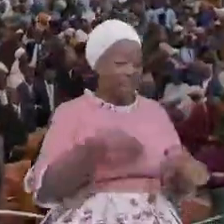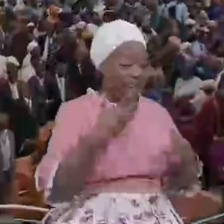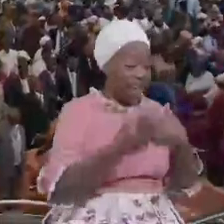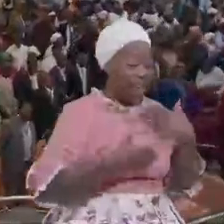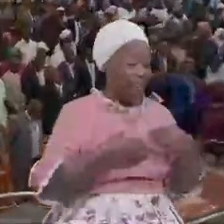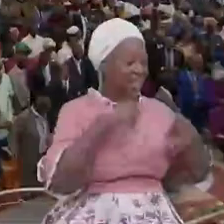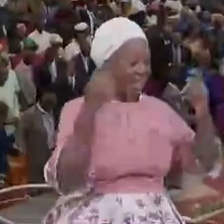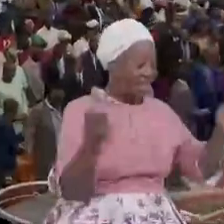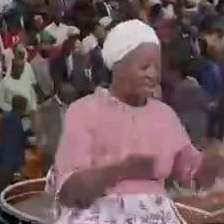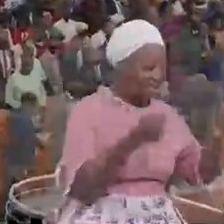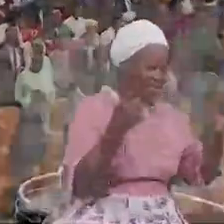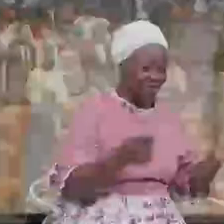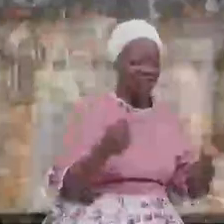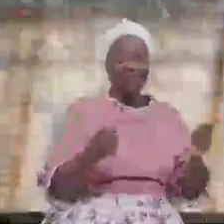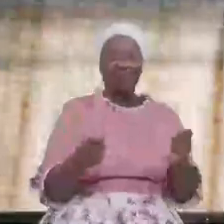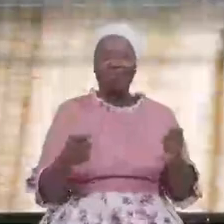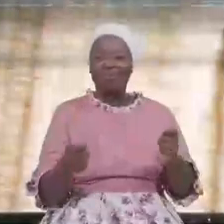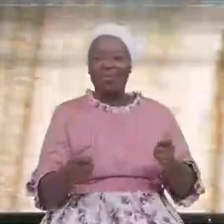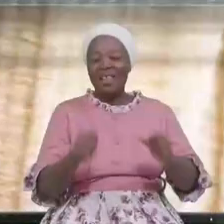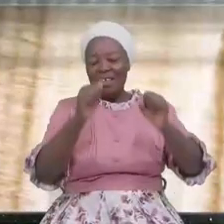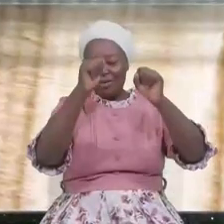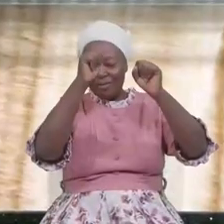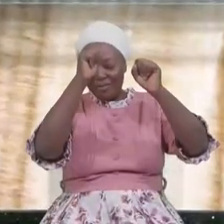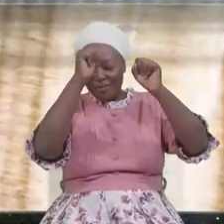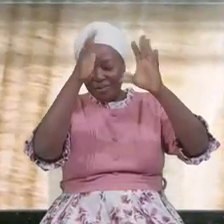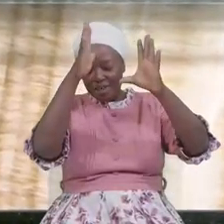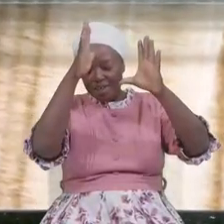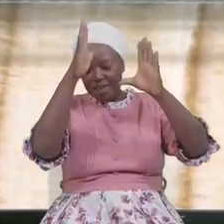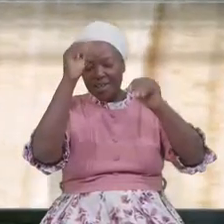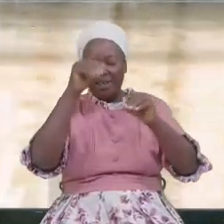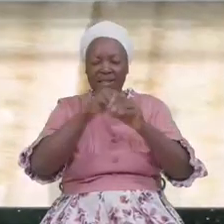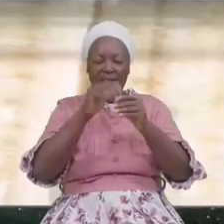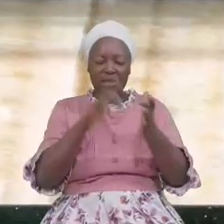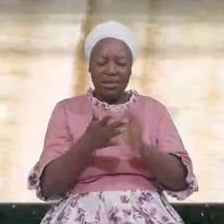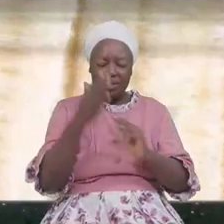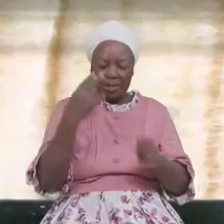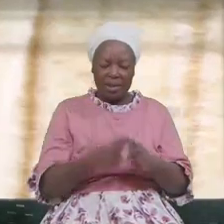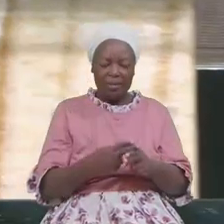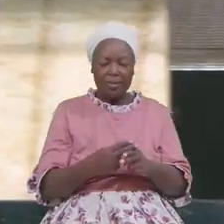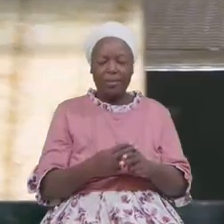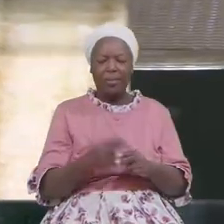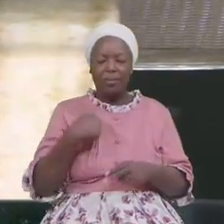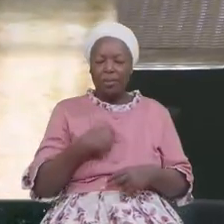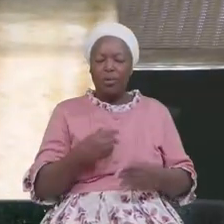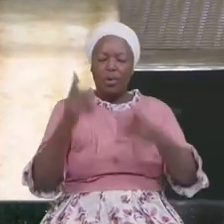Père, au nom de Jésus, nous venons et nous